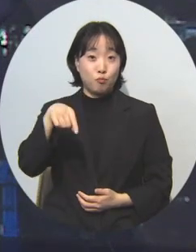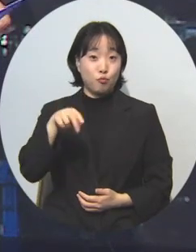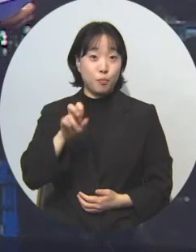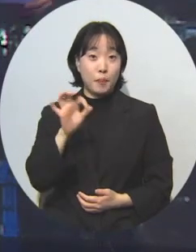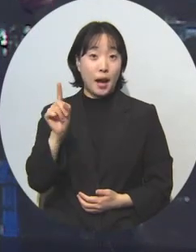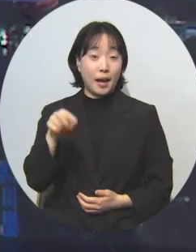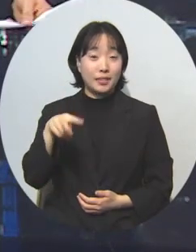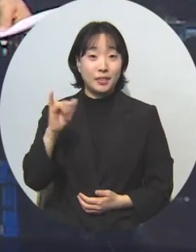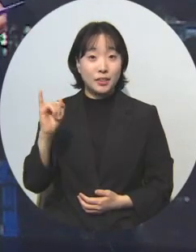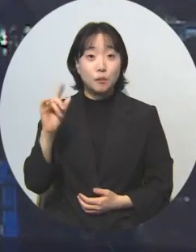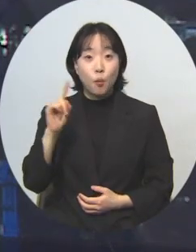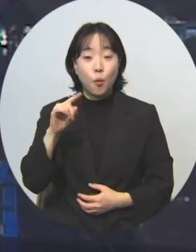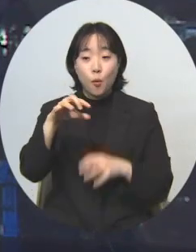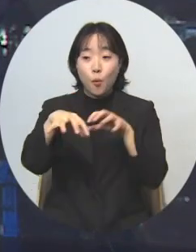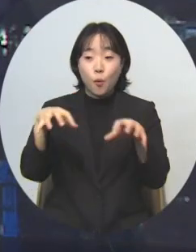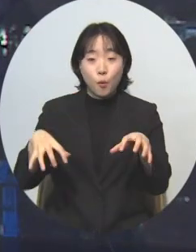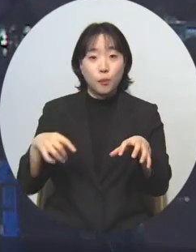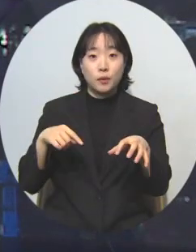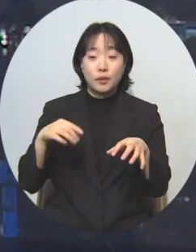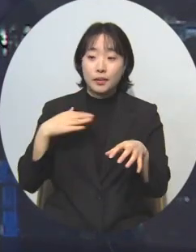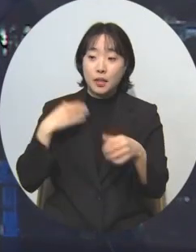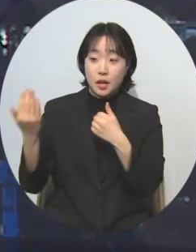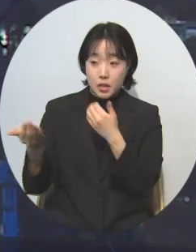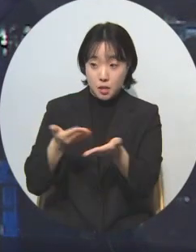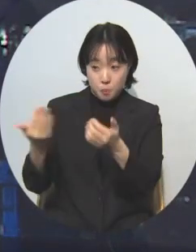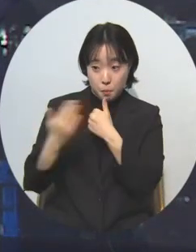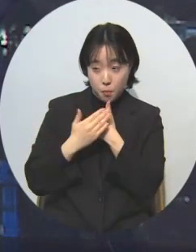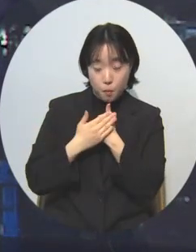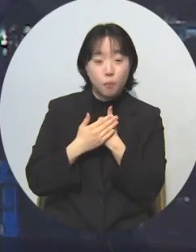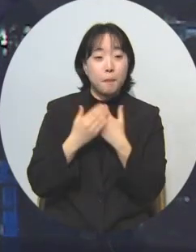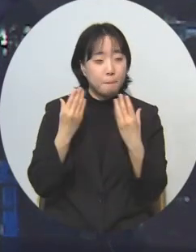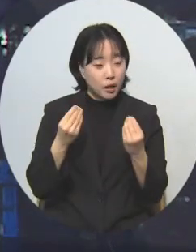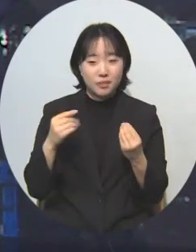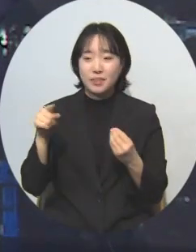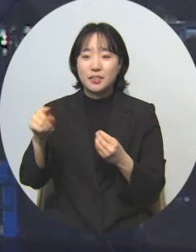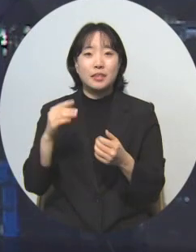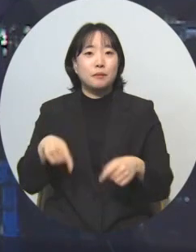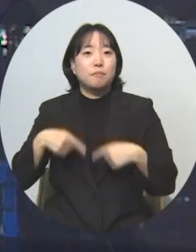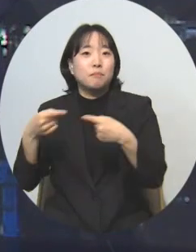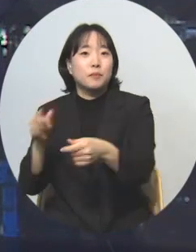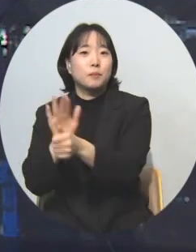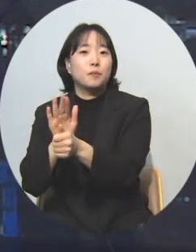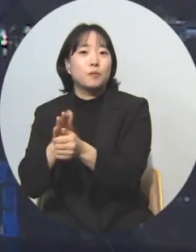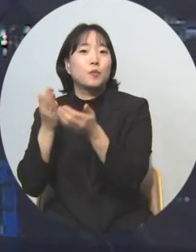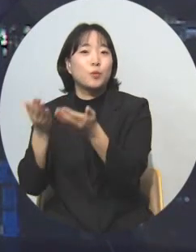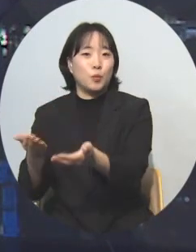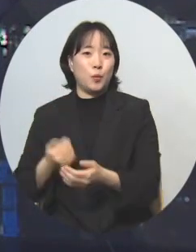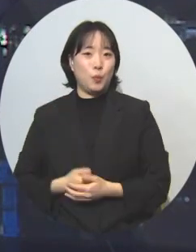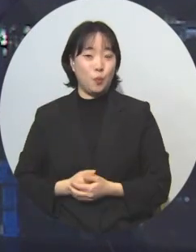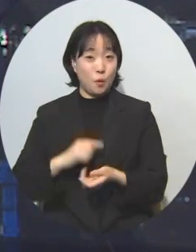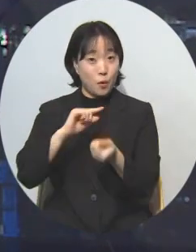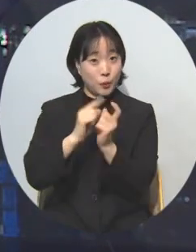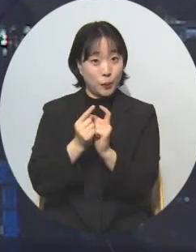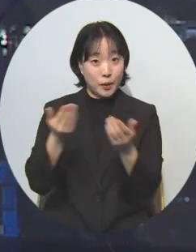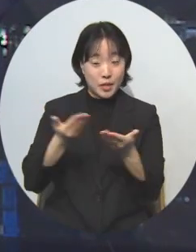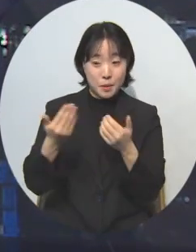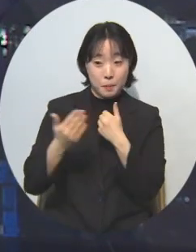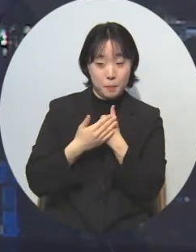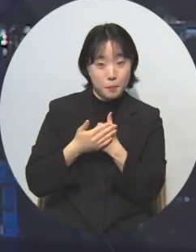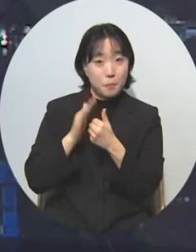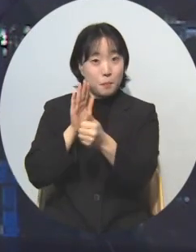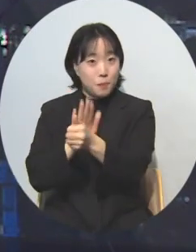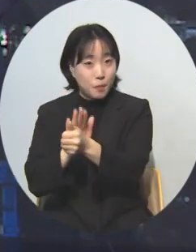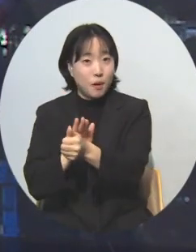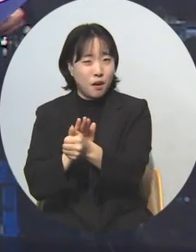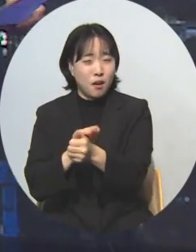사람끼리 서로의 일을 번갈아가며 도와주는 협동 방식 그러니까 서로의 일품을 빌려주고 받으면서 한정된